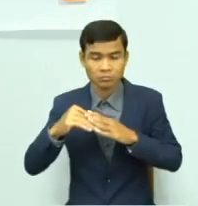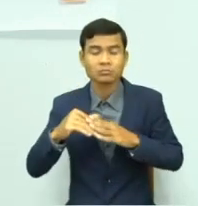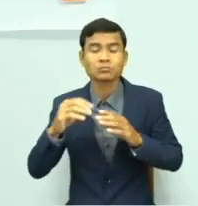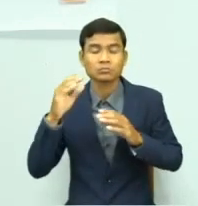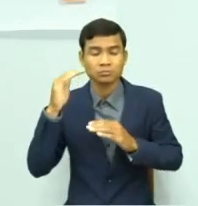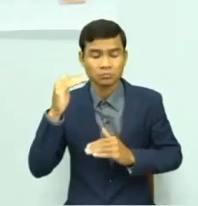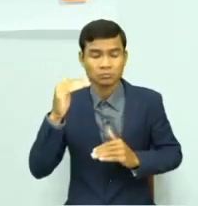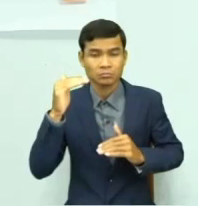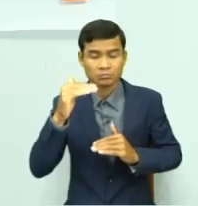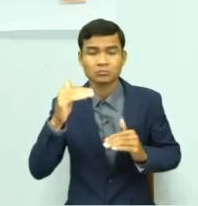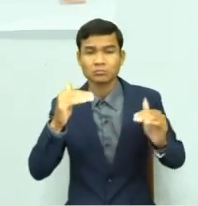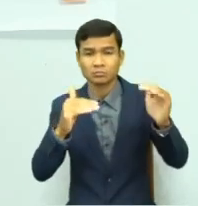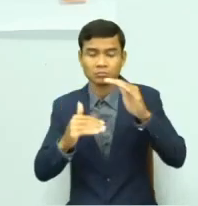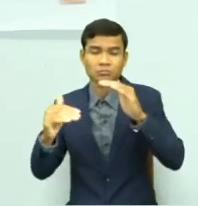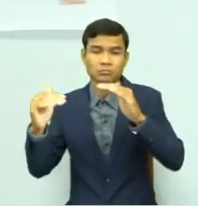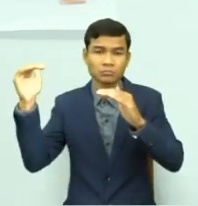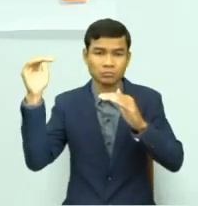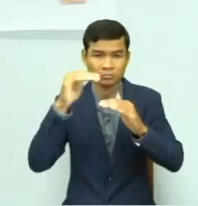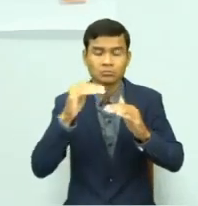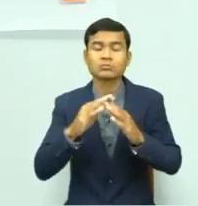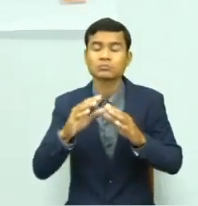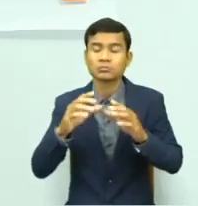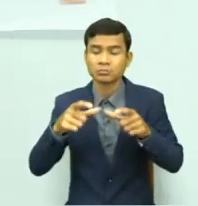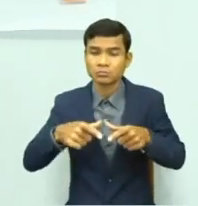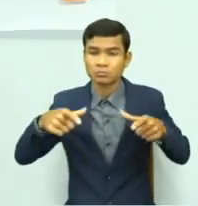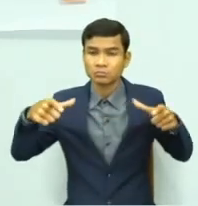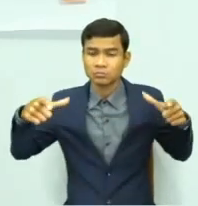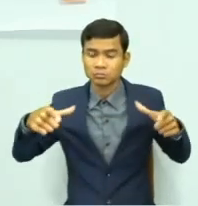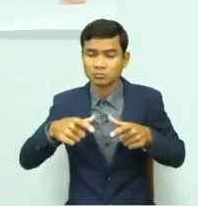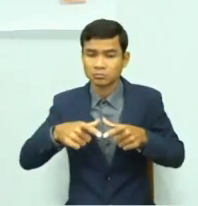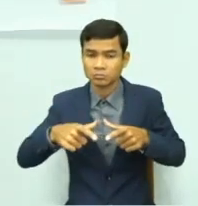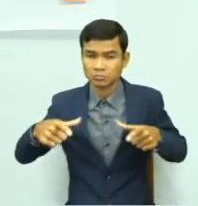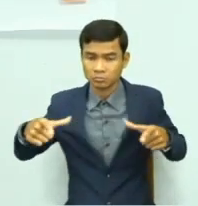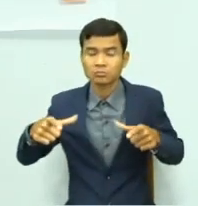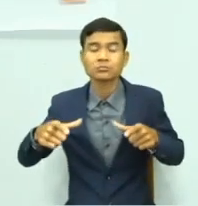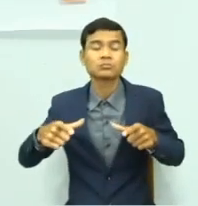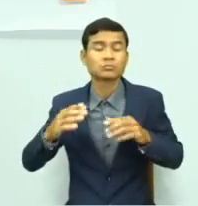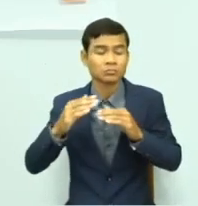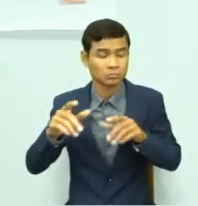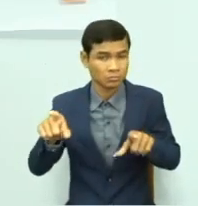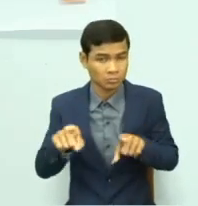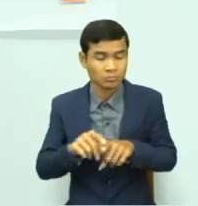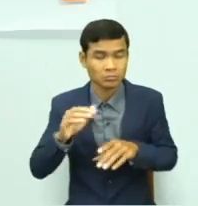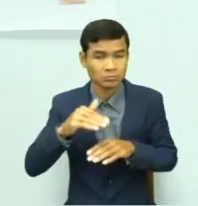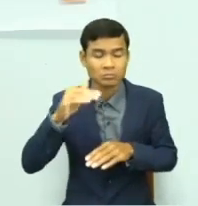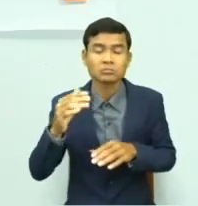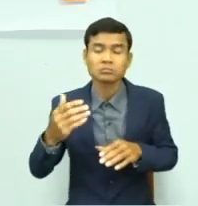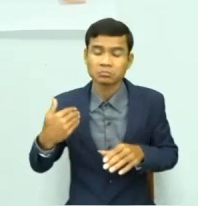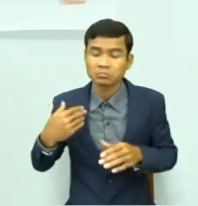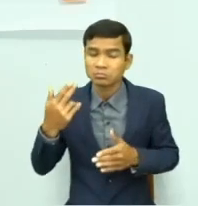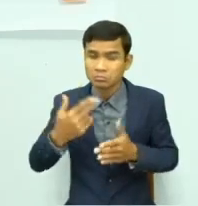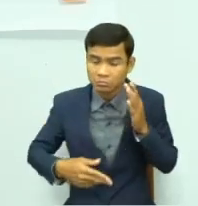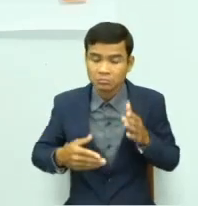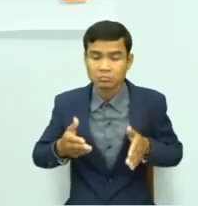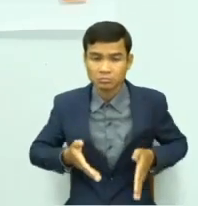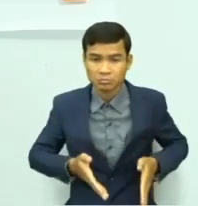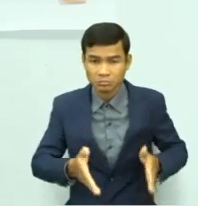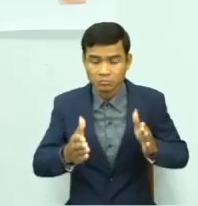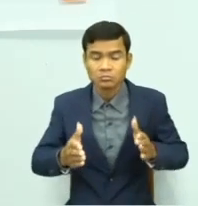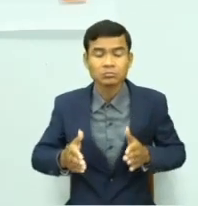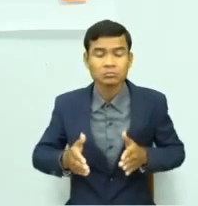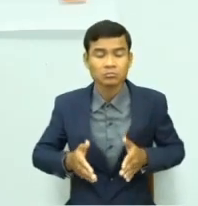lơ tê chà sna đầy thùng thùng miền ở vậy là tớ con chà cứ miền ca co sang pleu thơ chà pleu chiết pleu